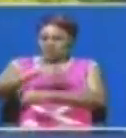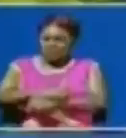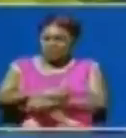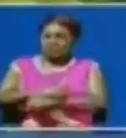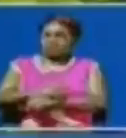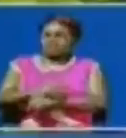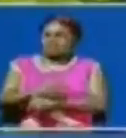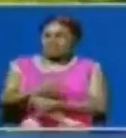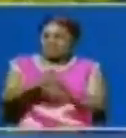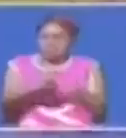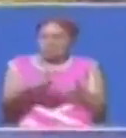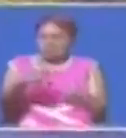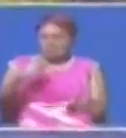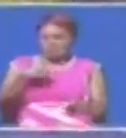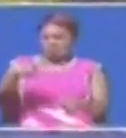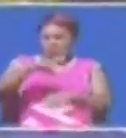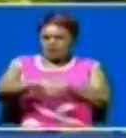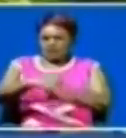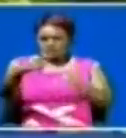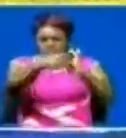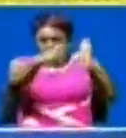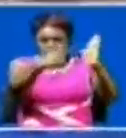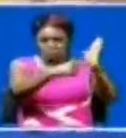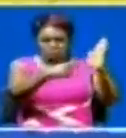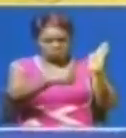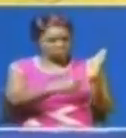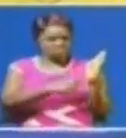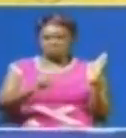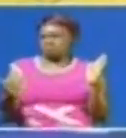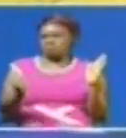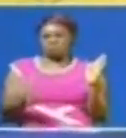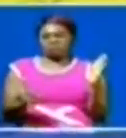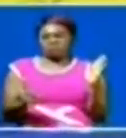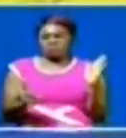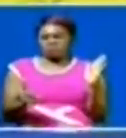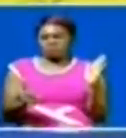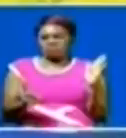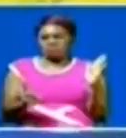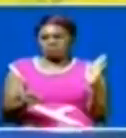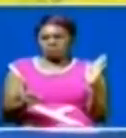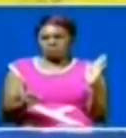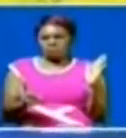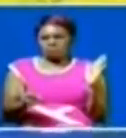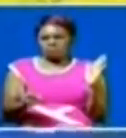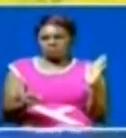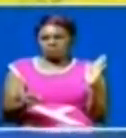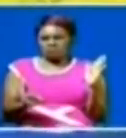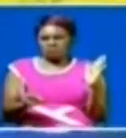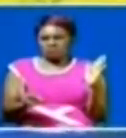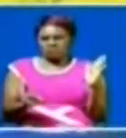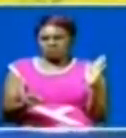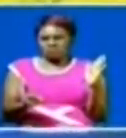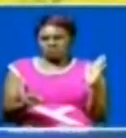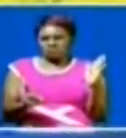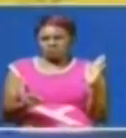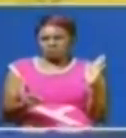nimeambiwa ulichukua hii, ulichukua ploti, ulichukua shamba, ulichukua pesa ama ulikula pesa ya